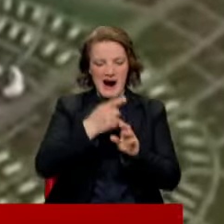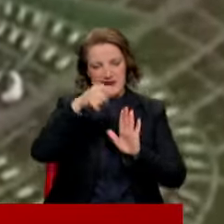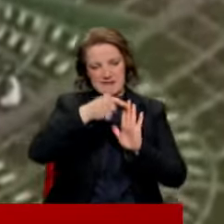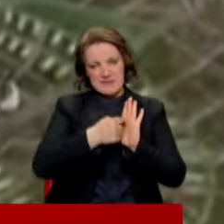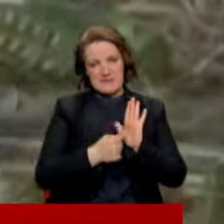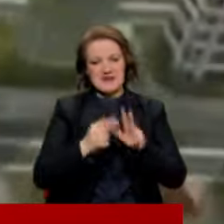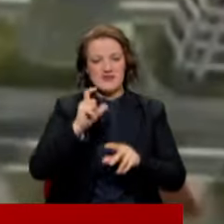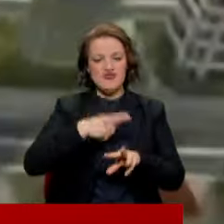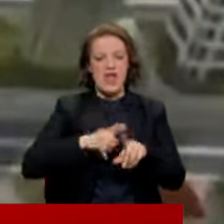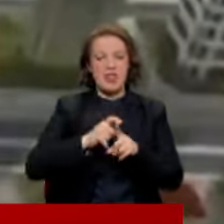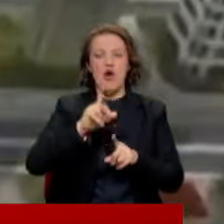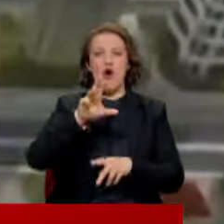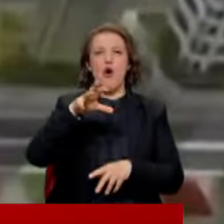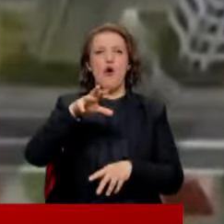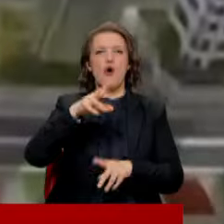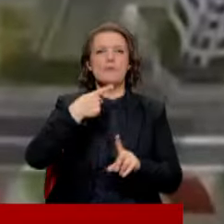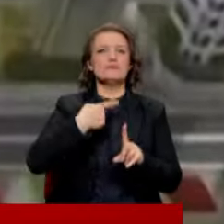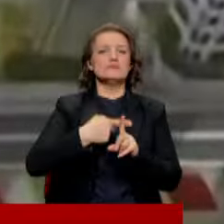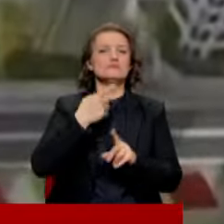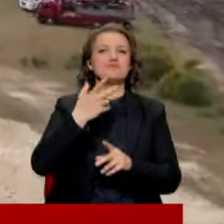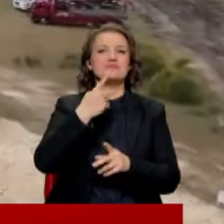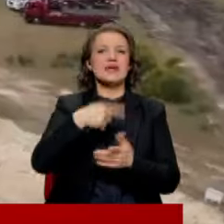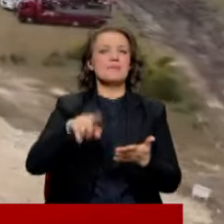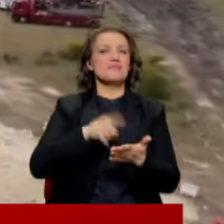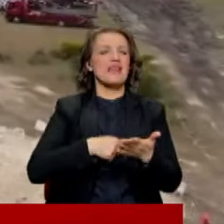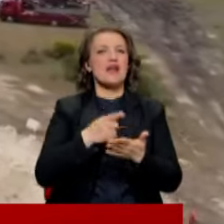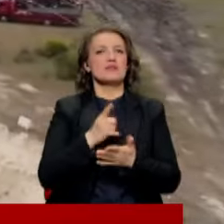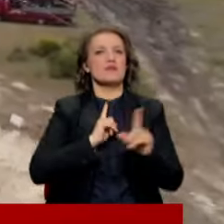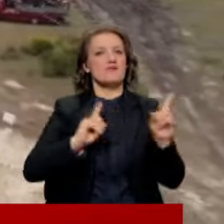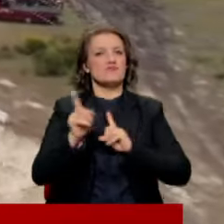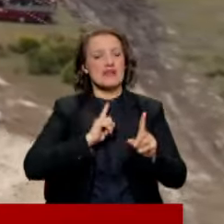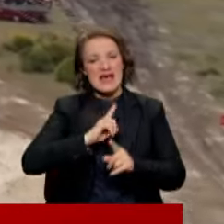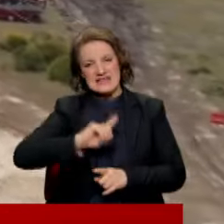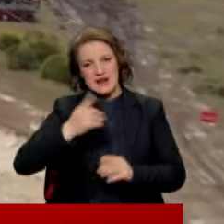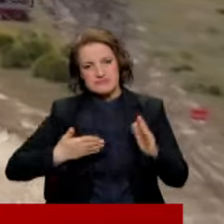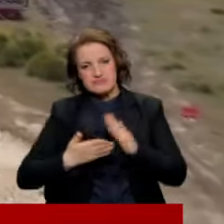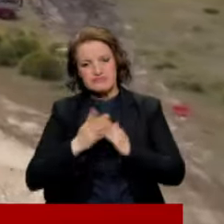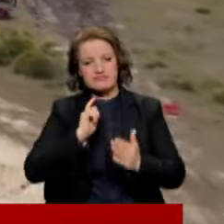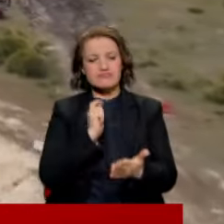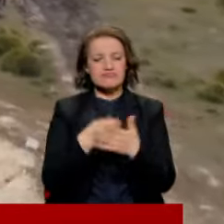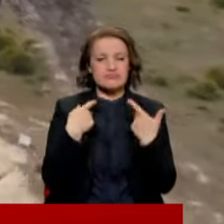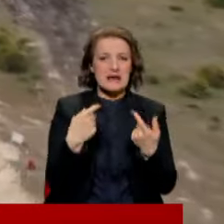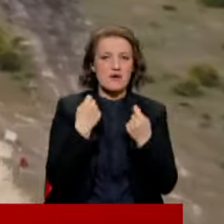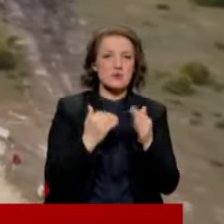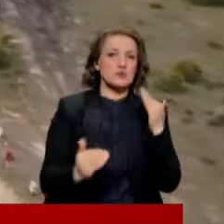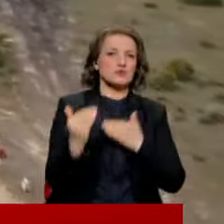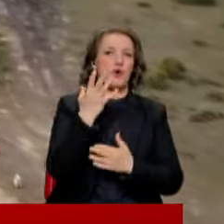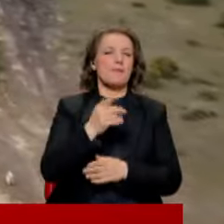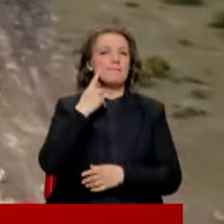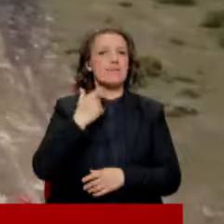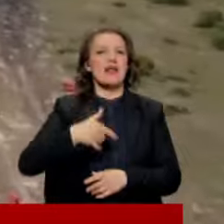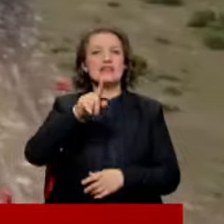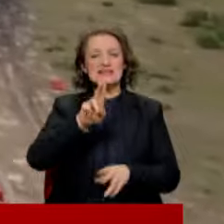sıralandı. ÇED olumlu kararı iptali, açılan iptal davaları, ihale süreçlerindeki itirazlar ve yatırım maliyetinin yüksek olması.